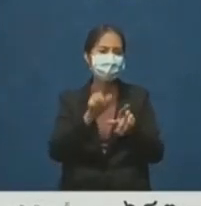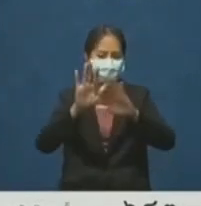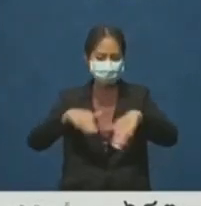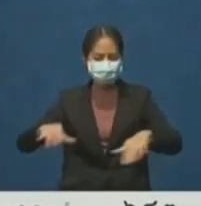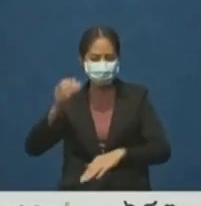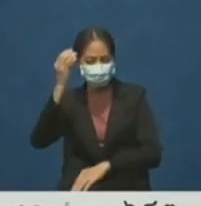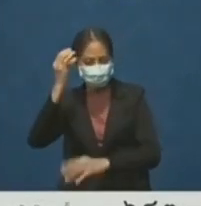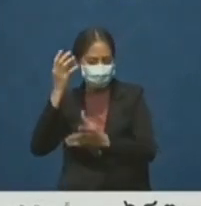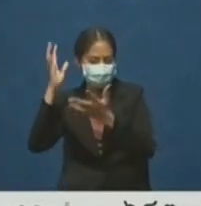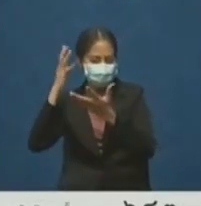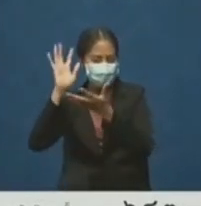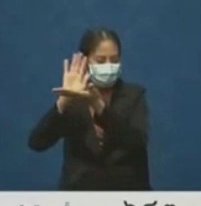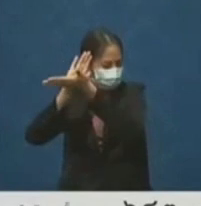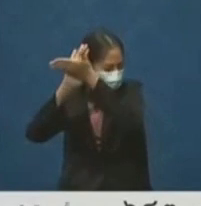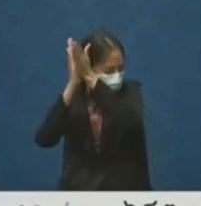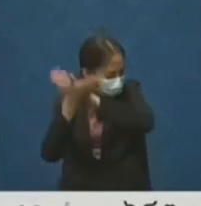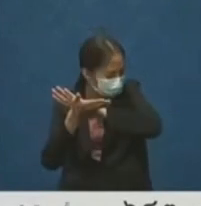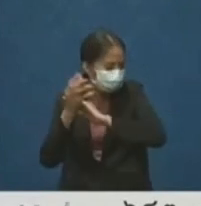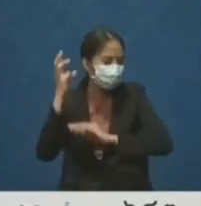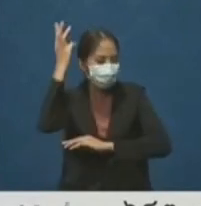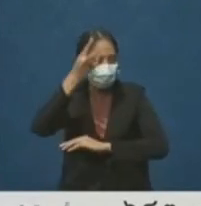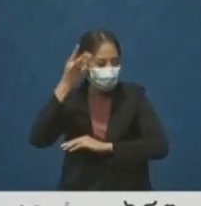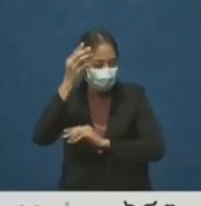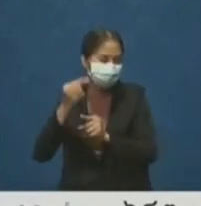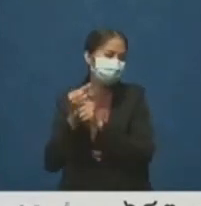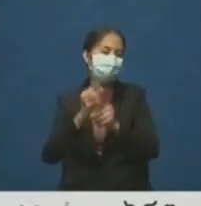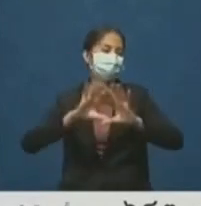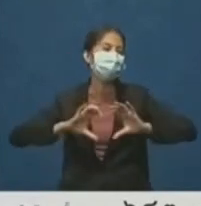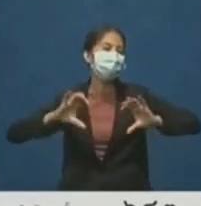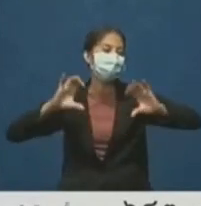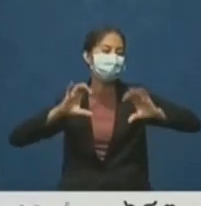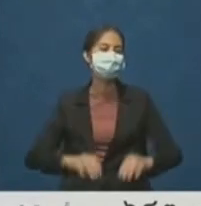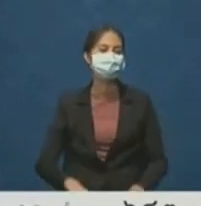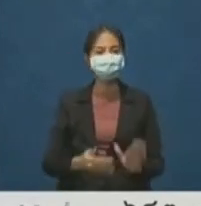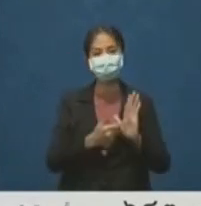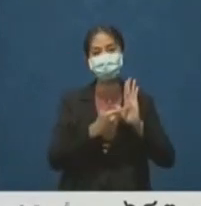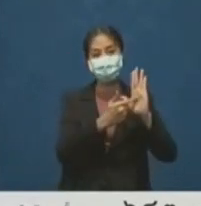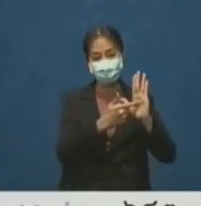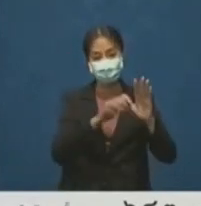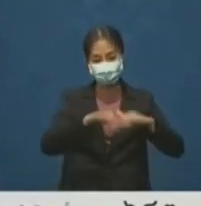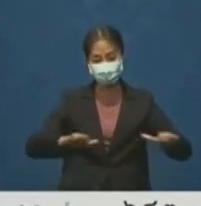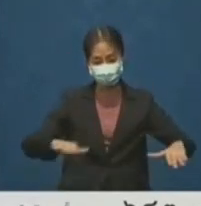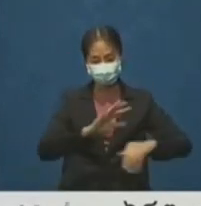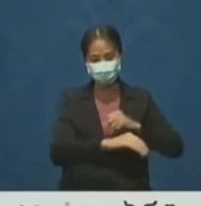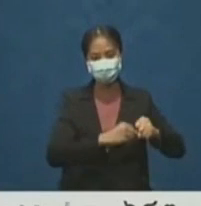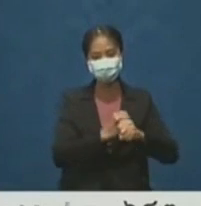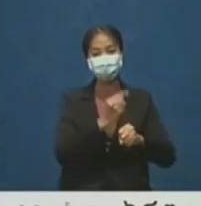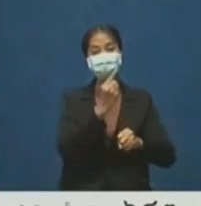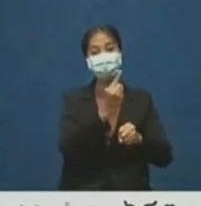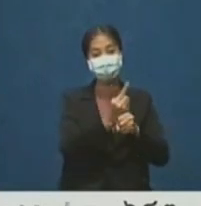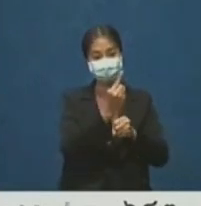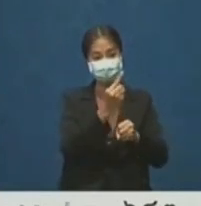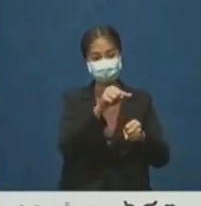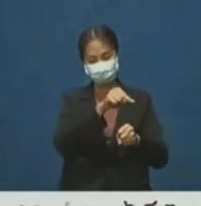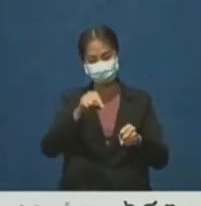องของเด็กในแต่ละช่วงวัยให้เป็นอย่างที่รัฐบาลต้องการผมยกตัวอย่างเช่นเด็กช่วงวัยที่2อายุ